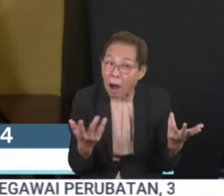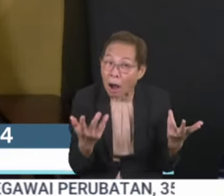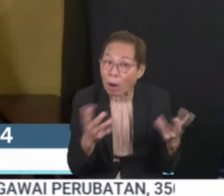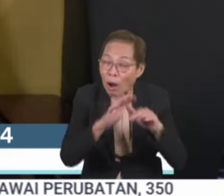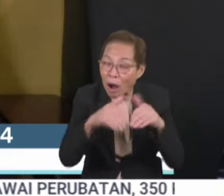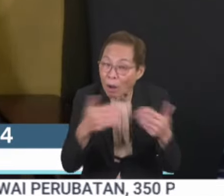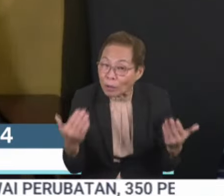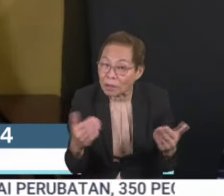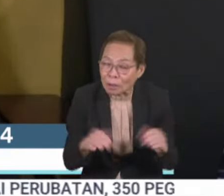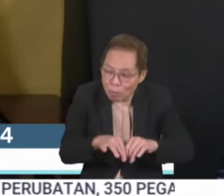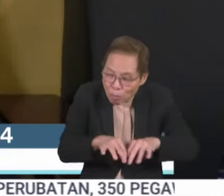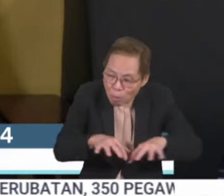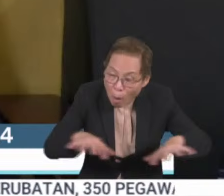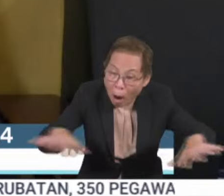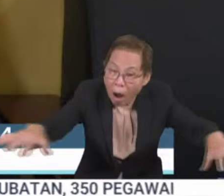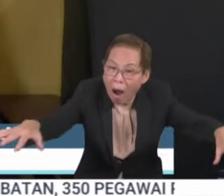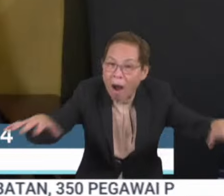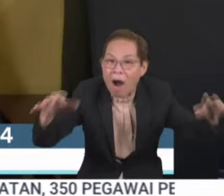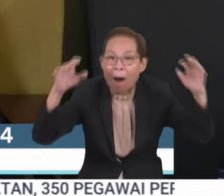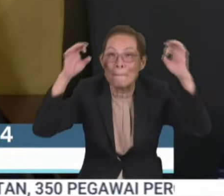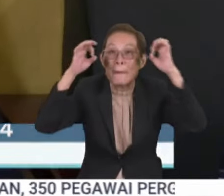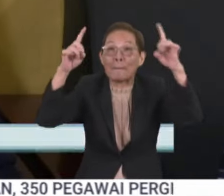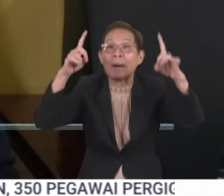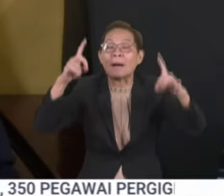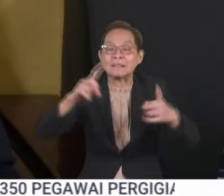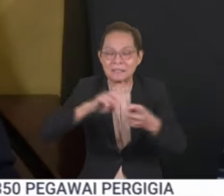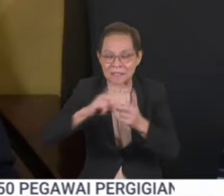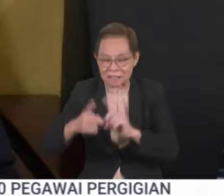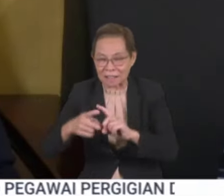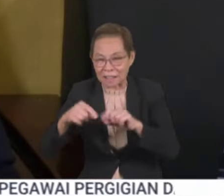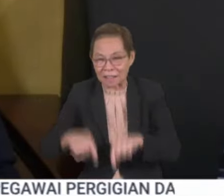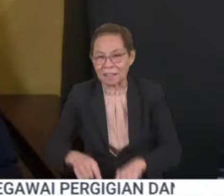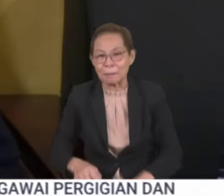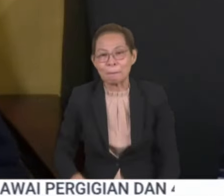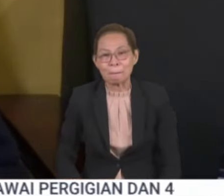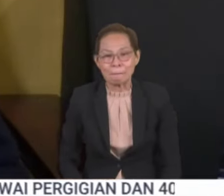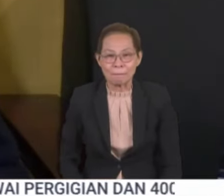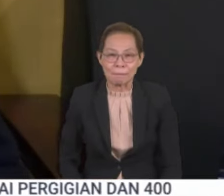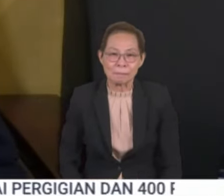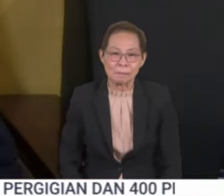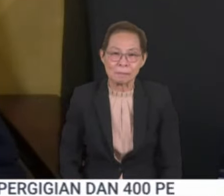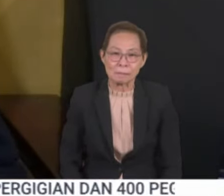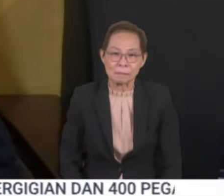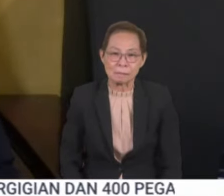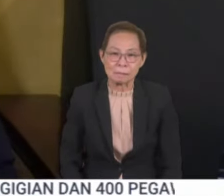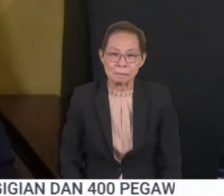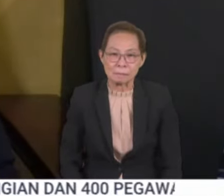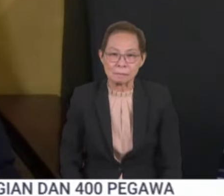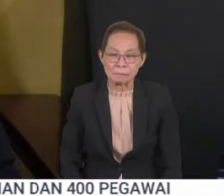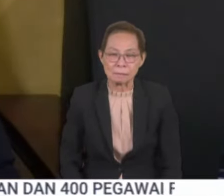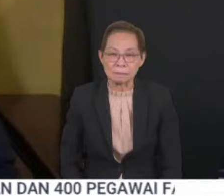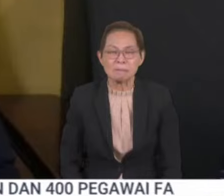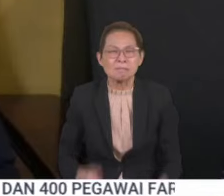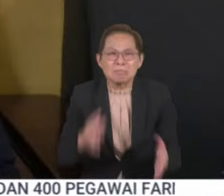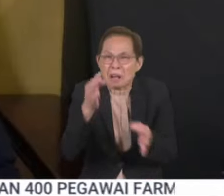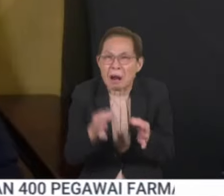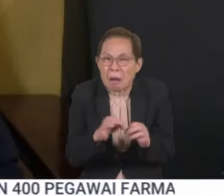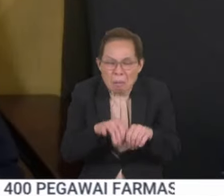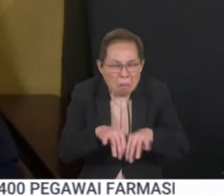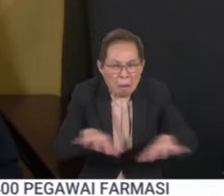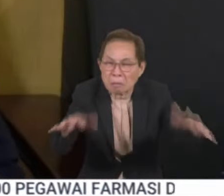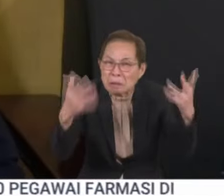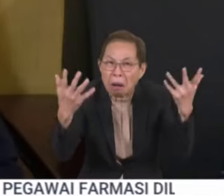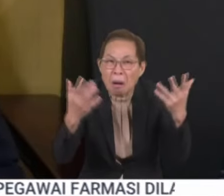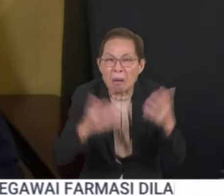memperluaskan pendidikan digital ini negara kita. Kalau tak ada proses-proses ini, dia tak tahu kan.